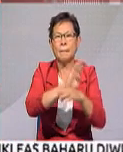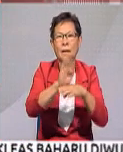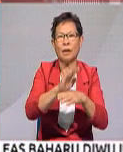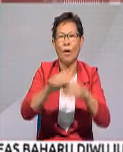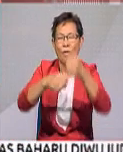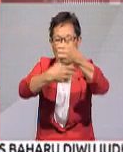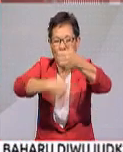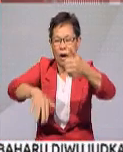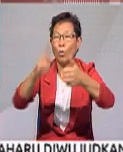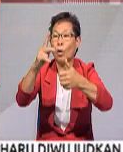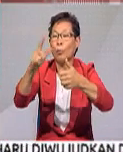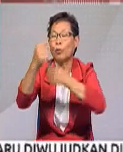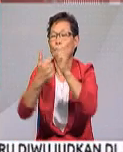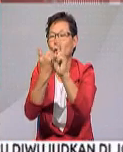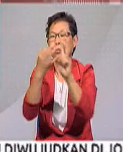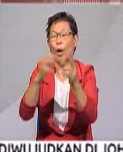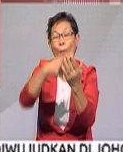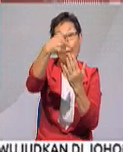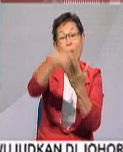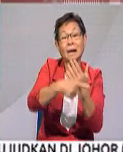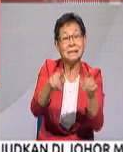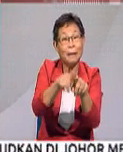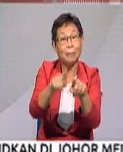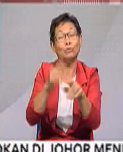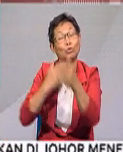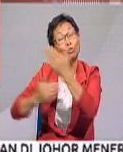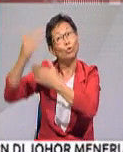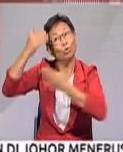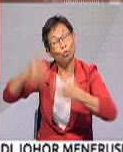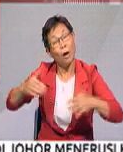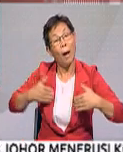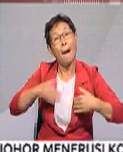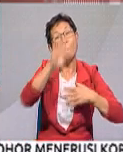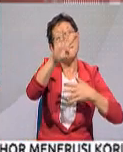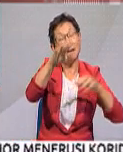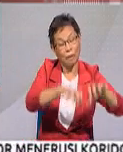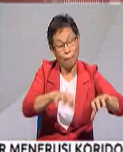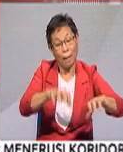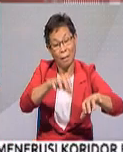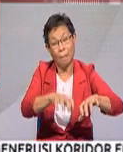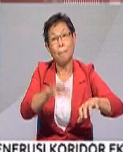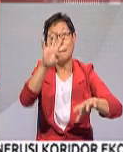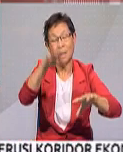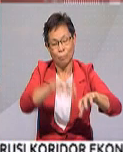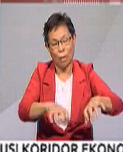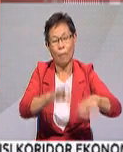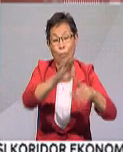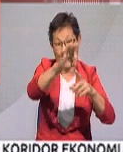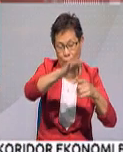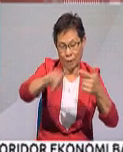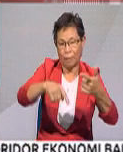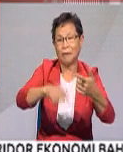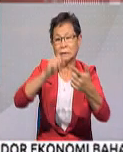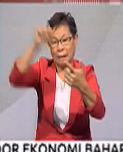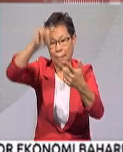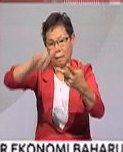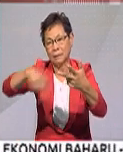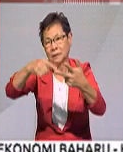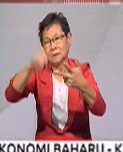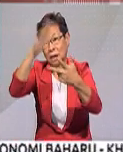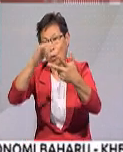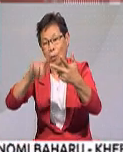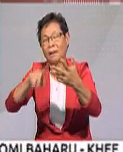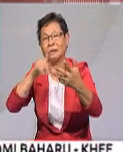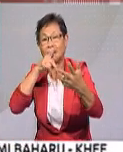Lumpur 2019. Program sama pernah diadakan di 4 lokasi sebelum ini, iaitu di Pulau Pinang, Sabah, Sarawak